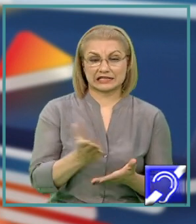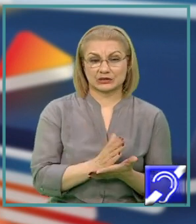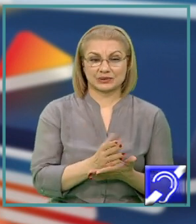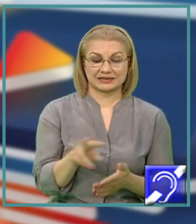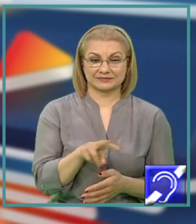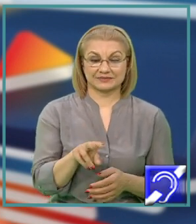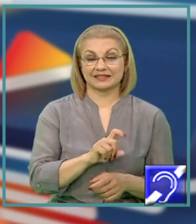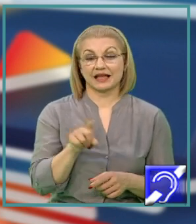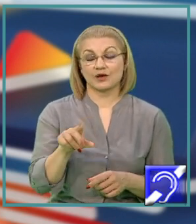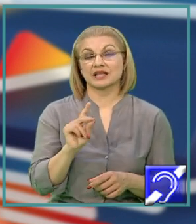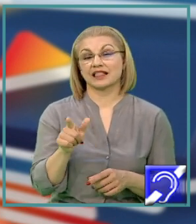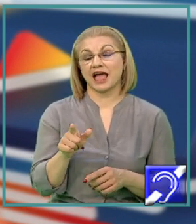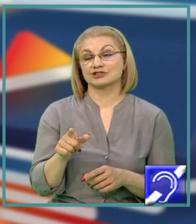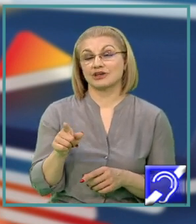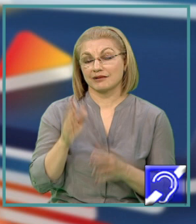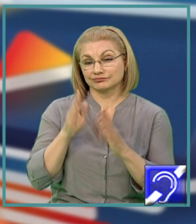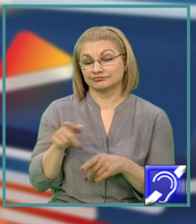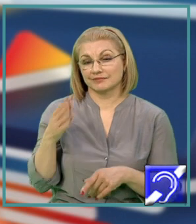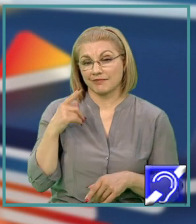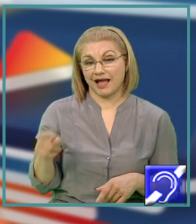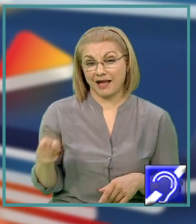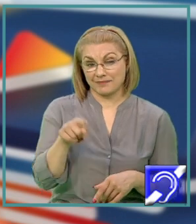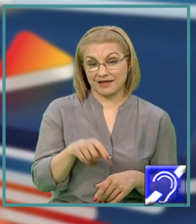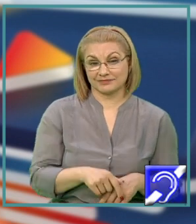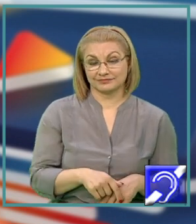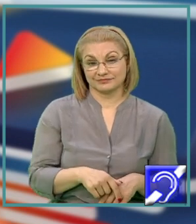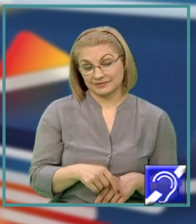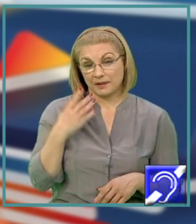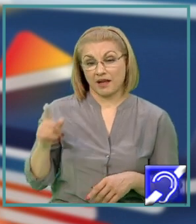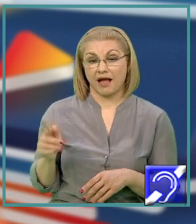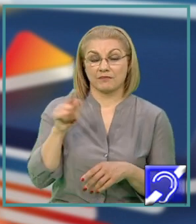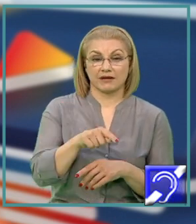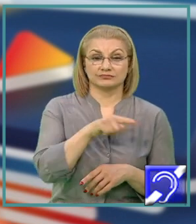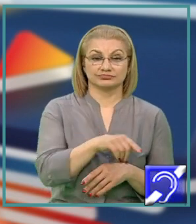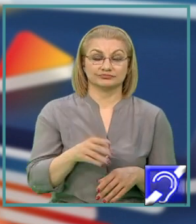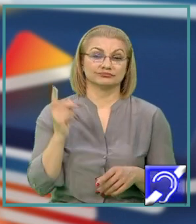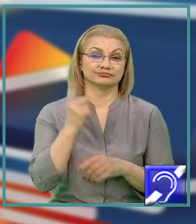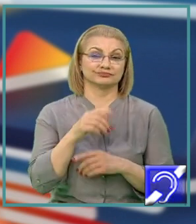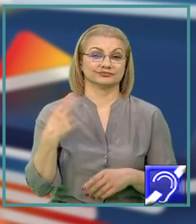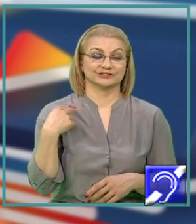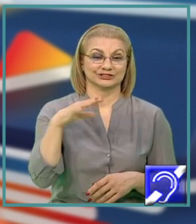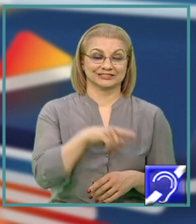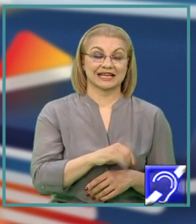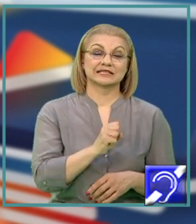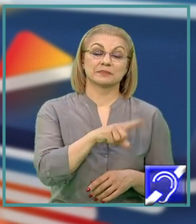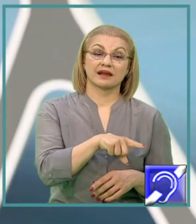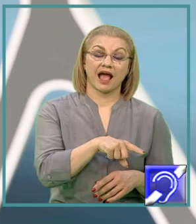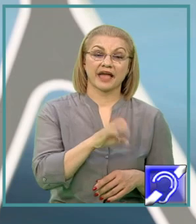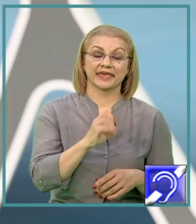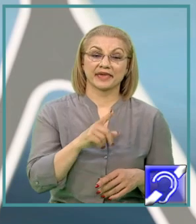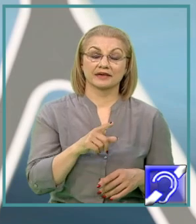Dacia este influențată de mama sa, are tendința de a domina. Spirache însă se lasă